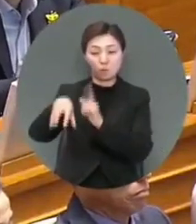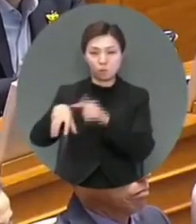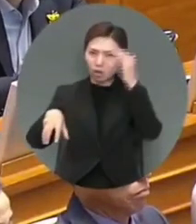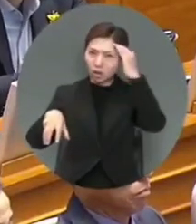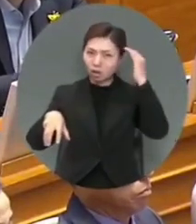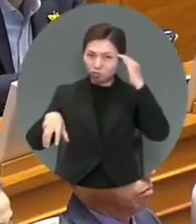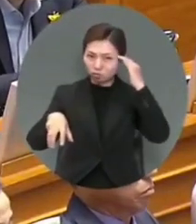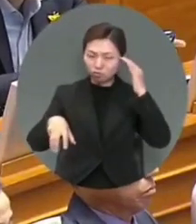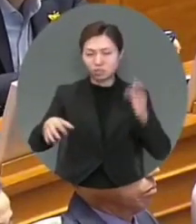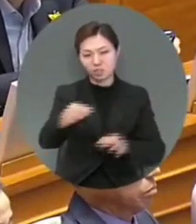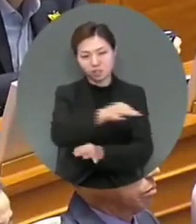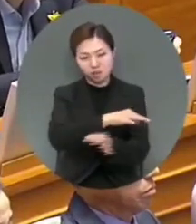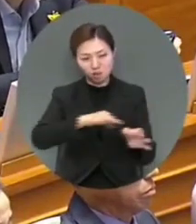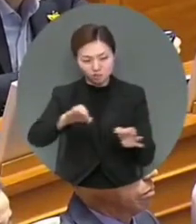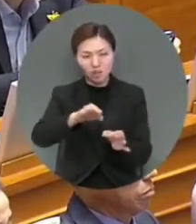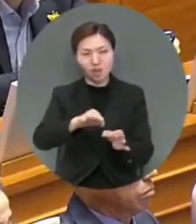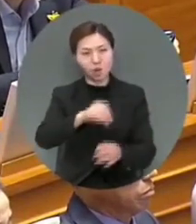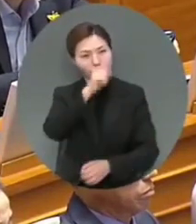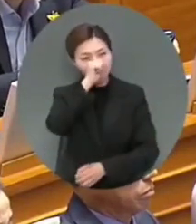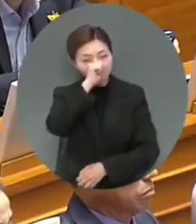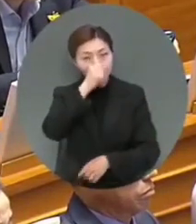노력을 꼽았습니다.